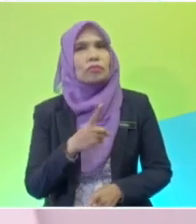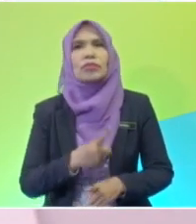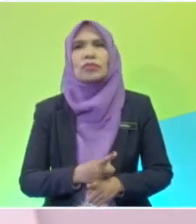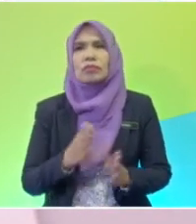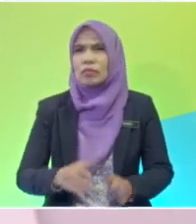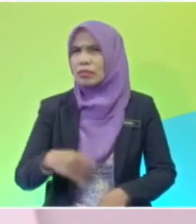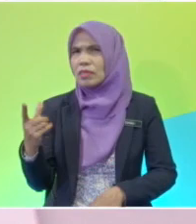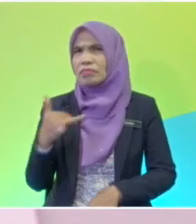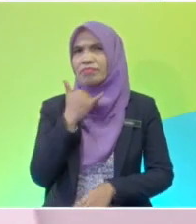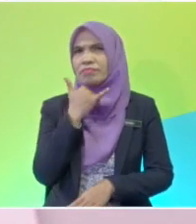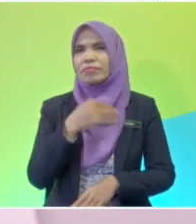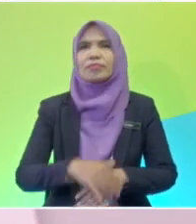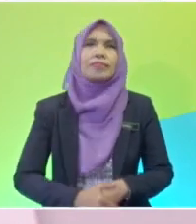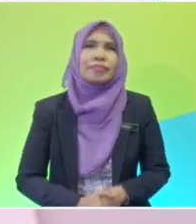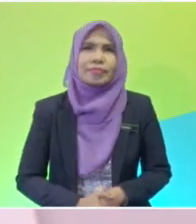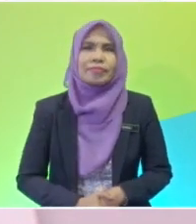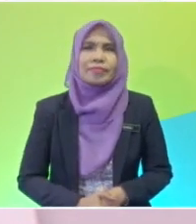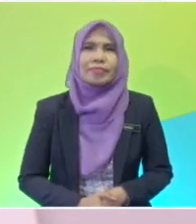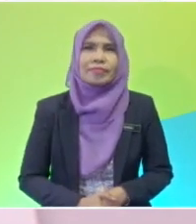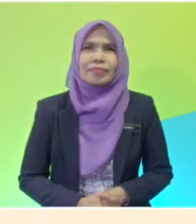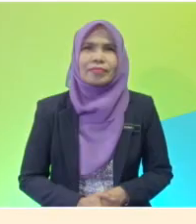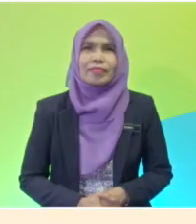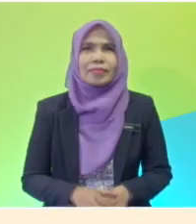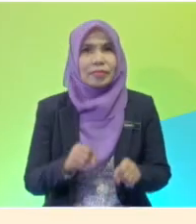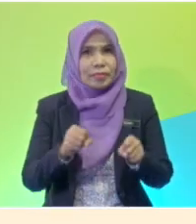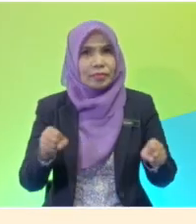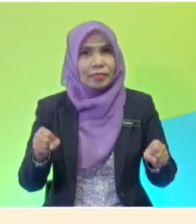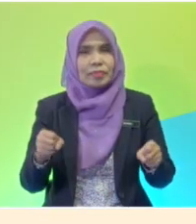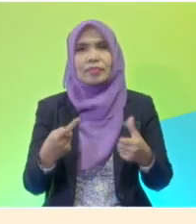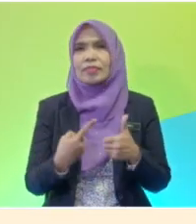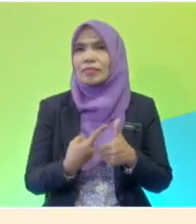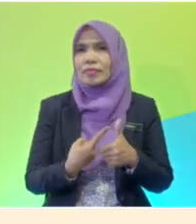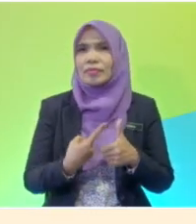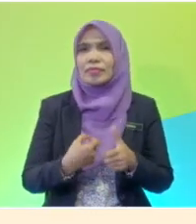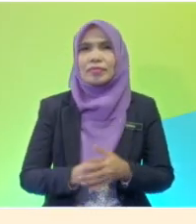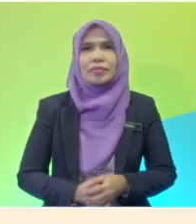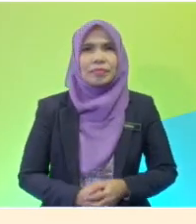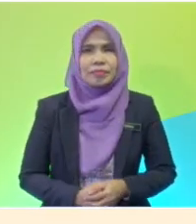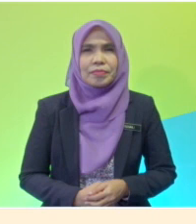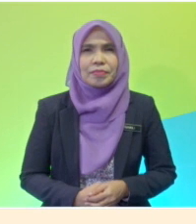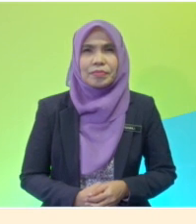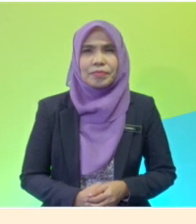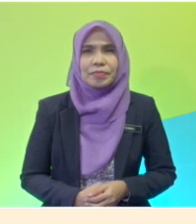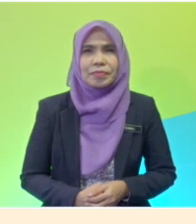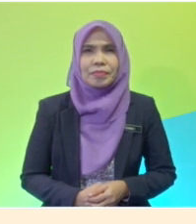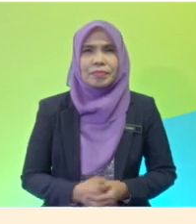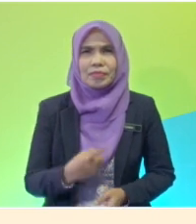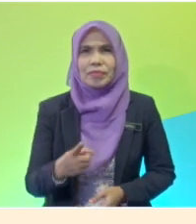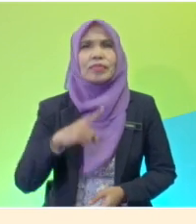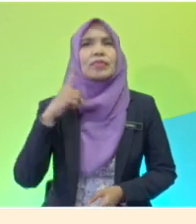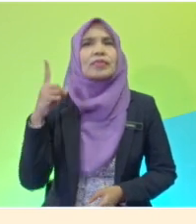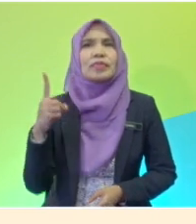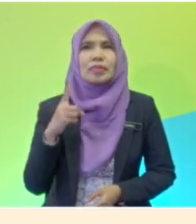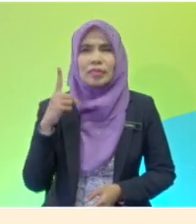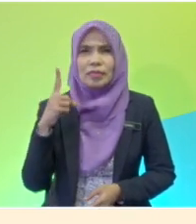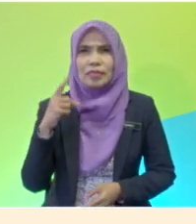individu kritik diri sederhana kalau yang sederhana nih yang pertama murid yang mempunyai kritik diri sederhana ini dia selalu mempunyai